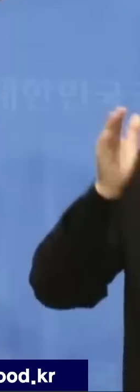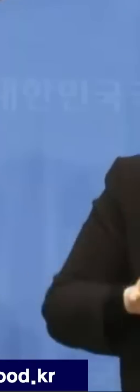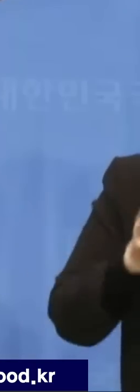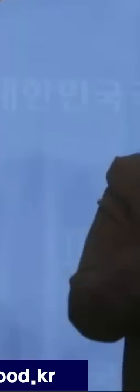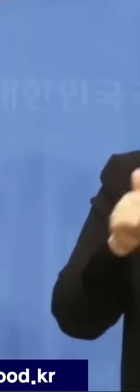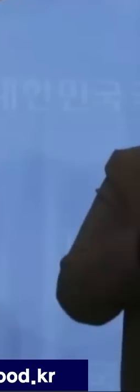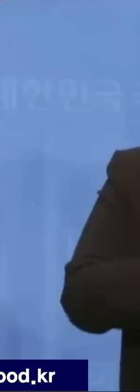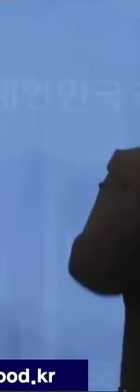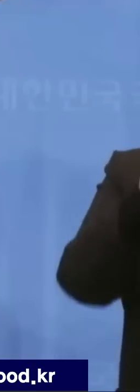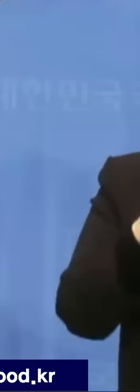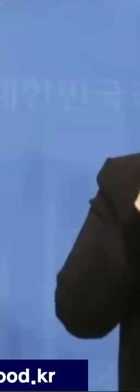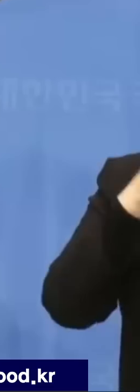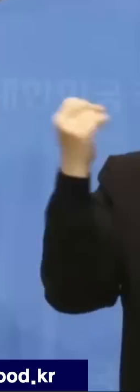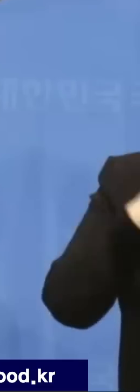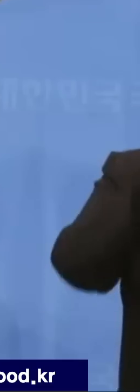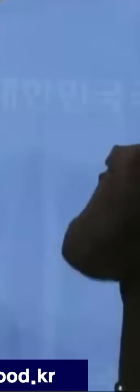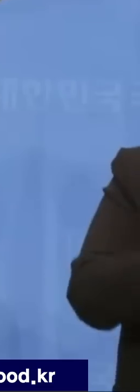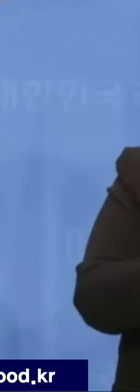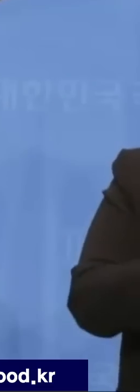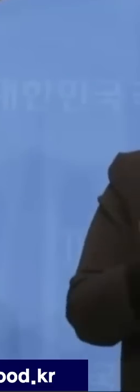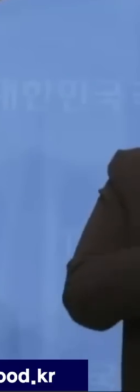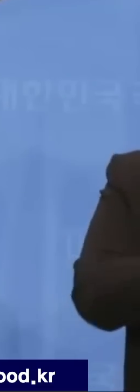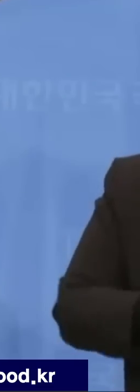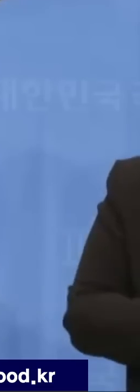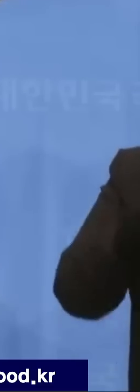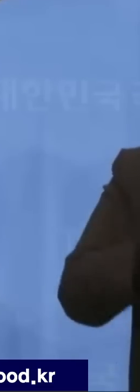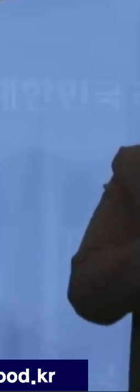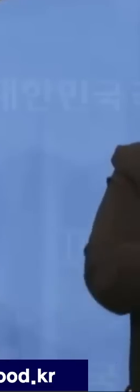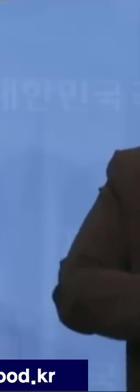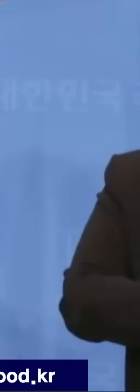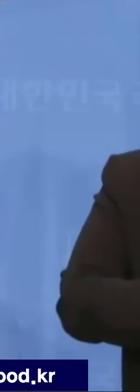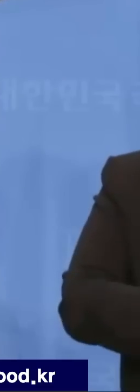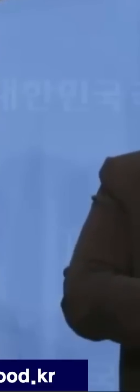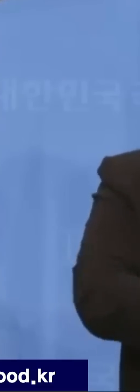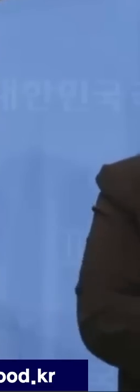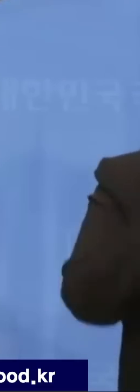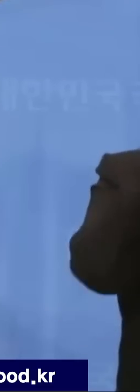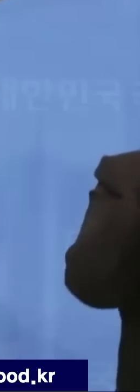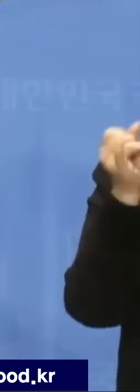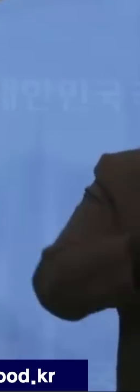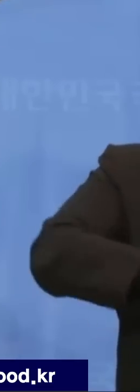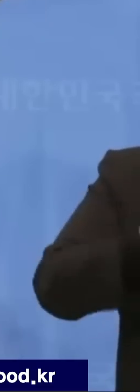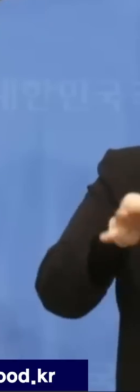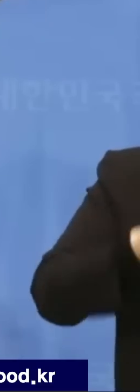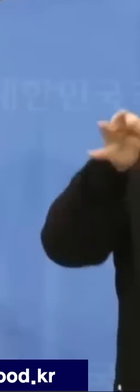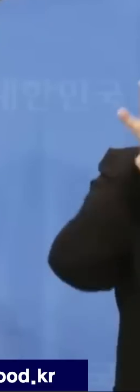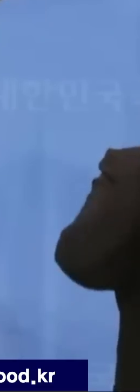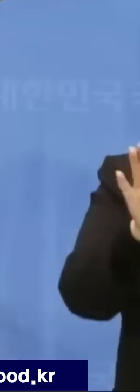하기는커녕 범죄 수익으로 축제한 검은 재산까지 향유하며 벌금조차 납부하지 않은